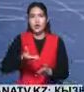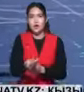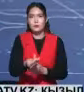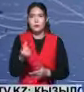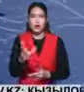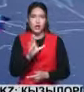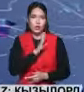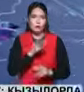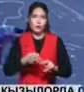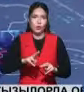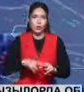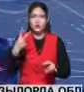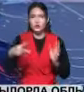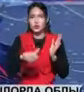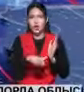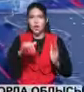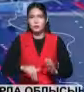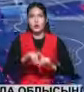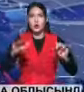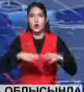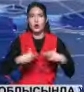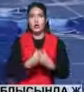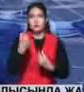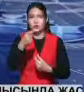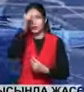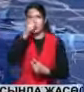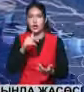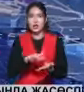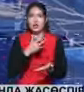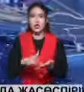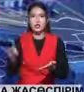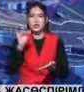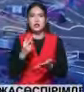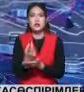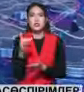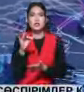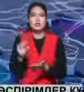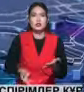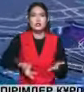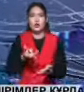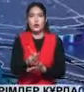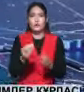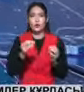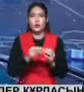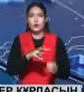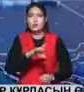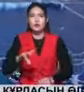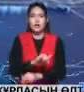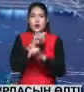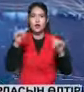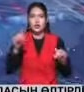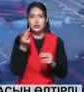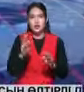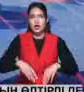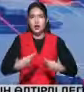өтемақы төленген. Сондай-ақ 26 мыңнан астам отбасына 100 айлық есептік көрсеткіш мөлшерінде бір реттік төлем беру үшін 10 миллиард теңгеден аса